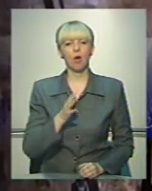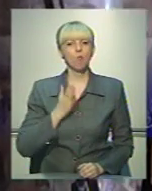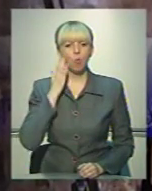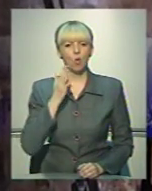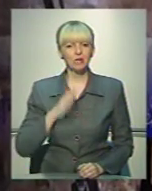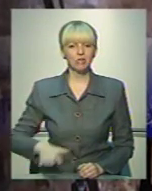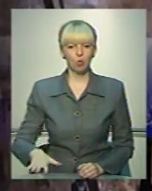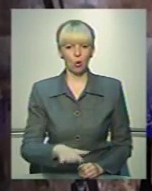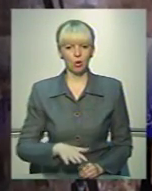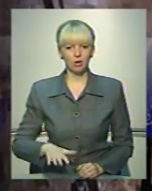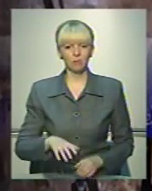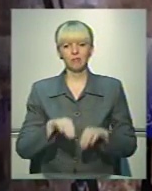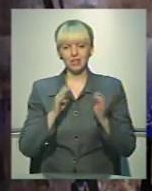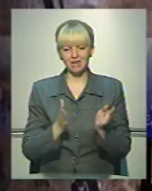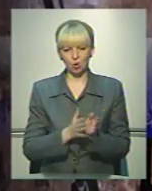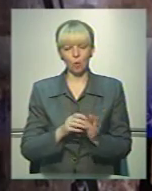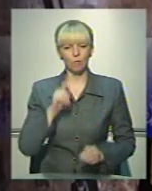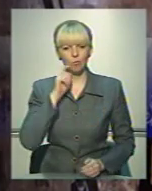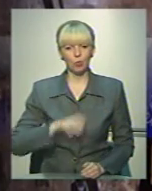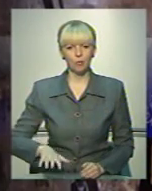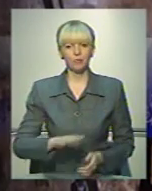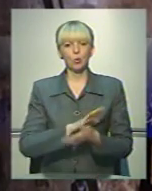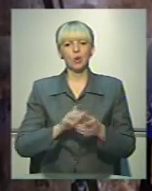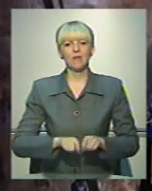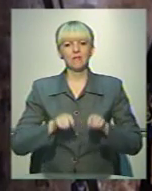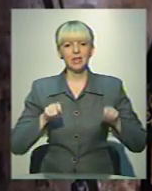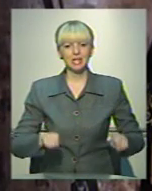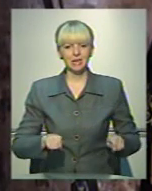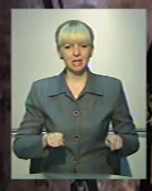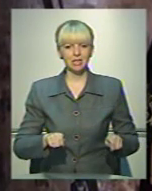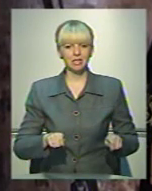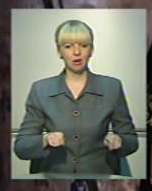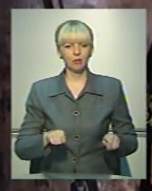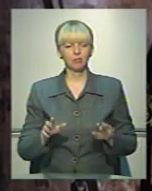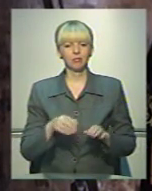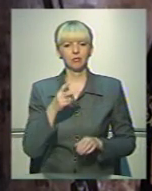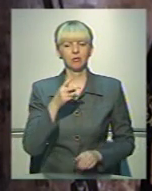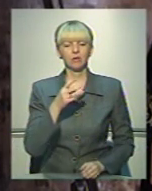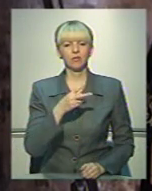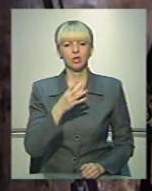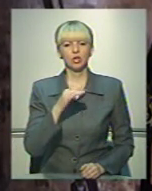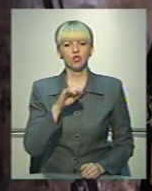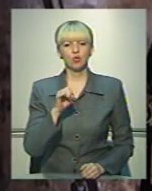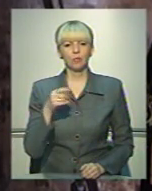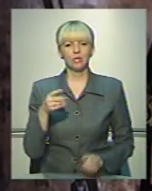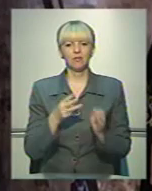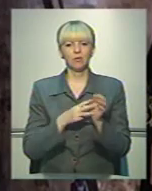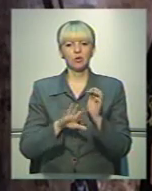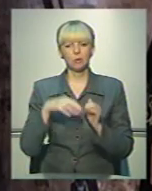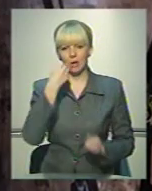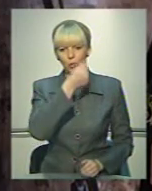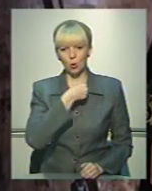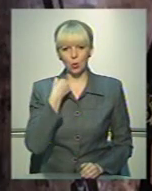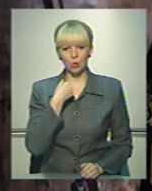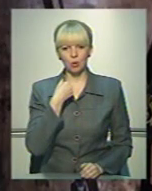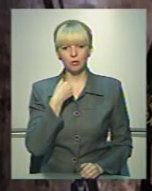Буковинського краю та й загалом України. Урочисте відкриття університету відбулося 4 жовтня 1875 року,